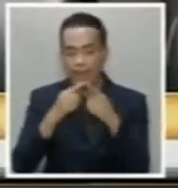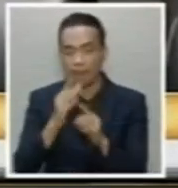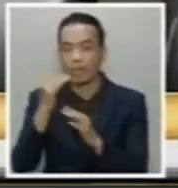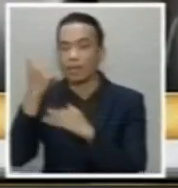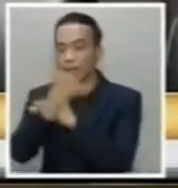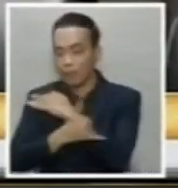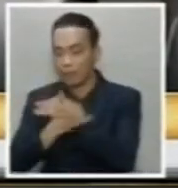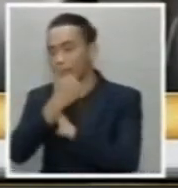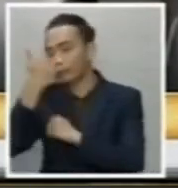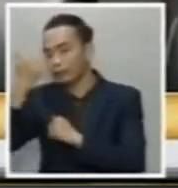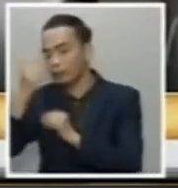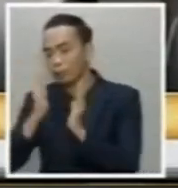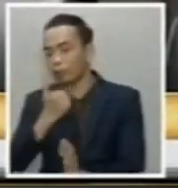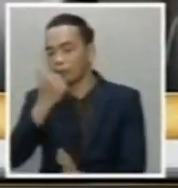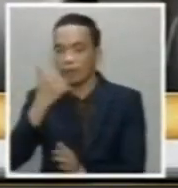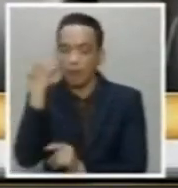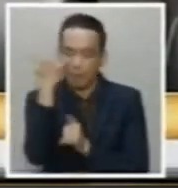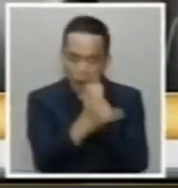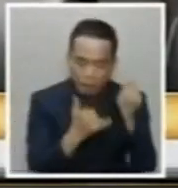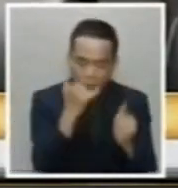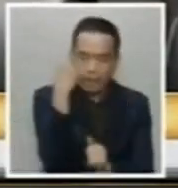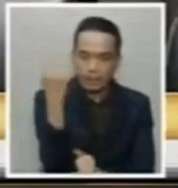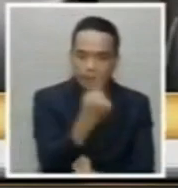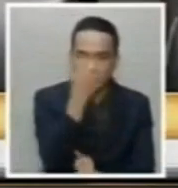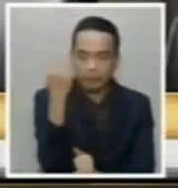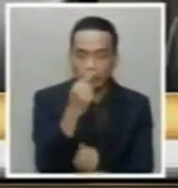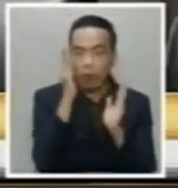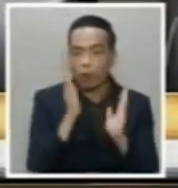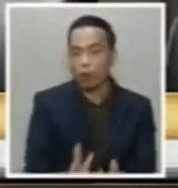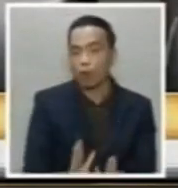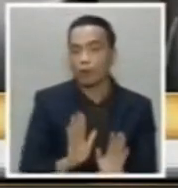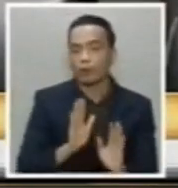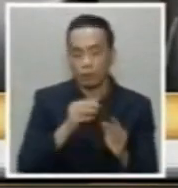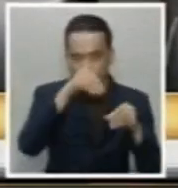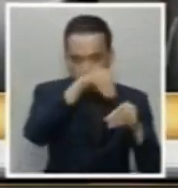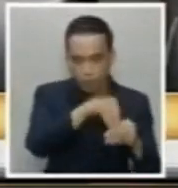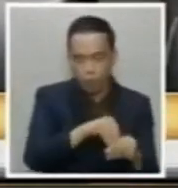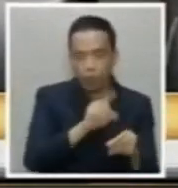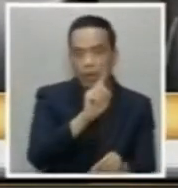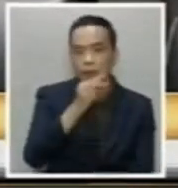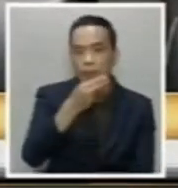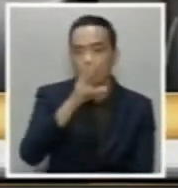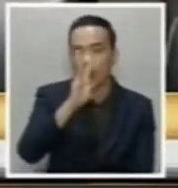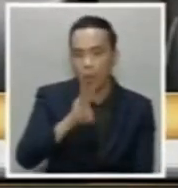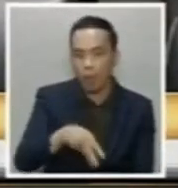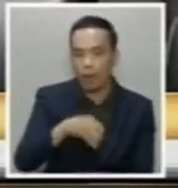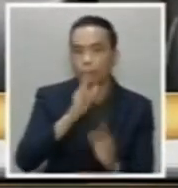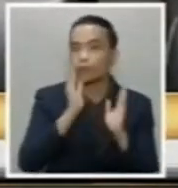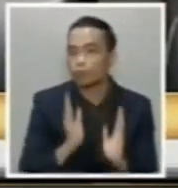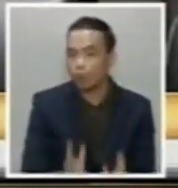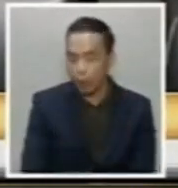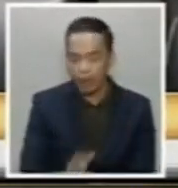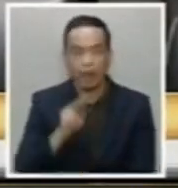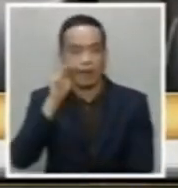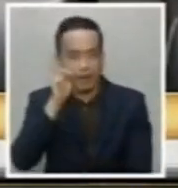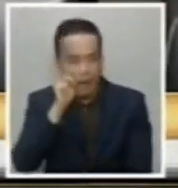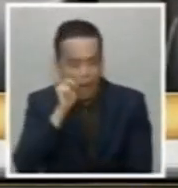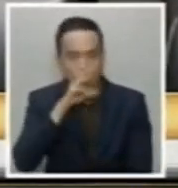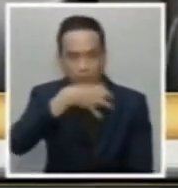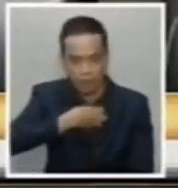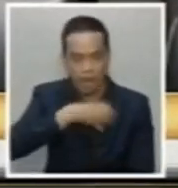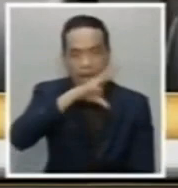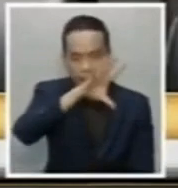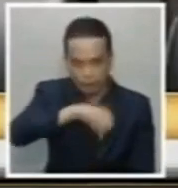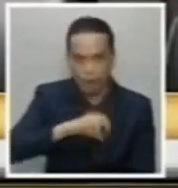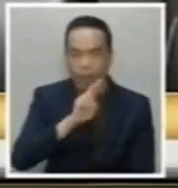นและมีประชากรอาศัยอยู่ประมาณ 16,000 คนมีความต้องการที่จะใช้น้ำปีละ3ล้านลูกบาศก์เมตรต่อ